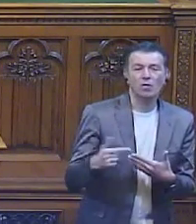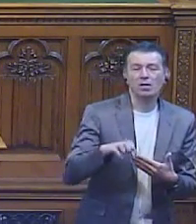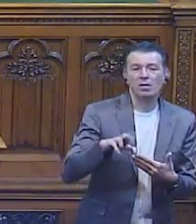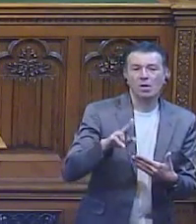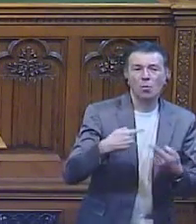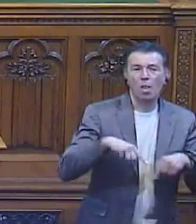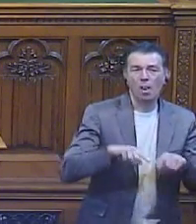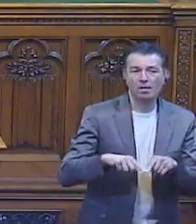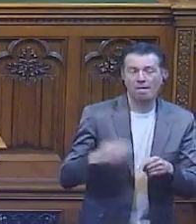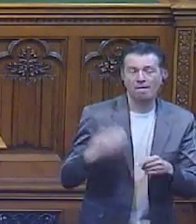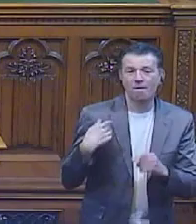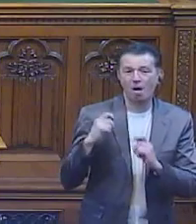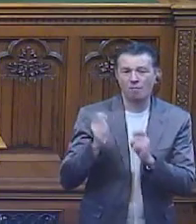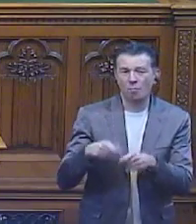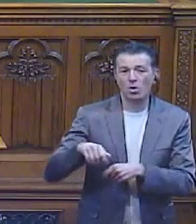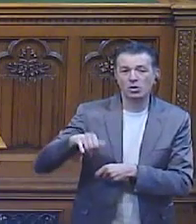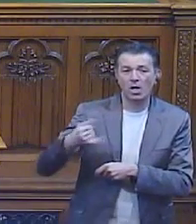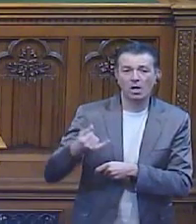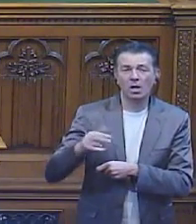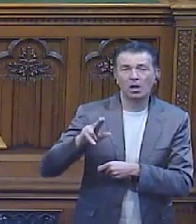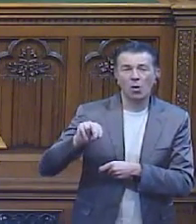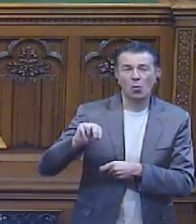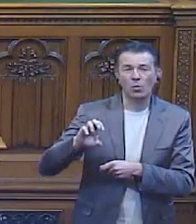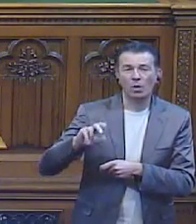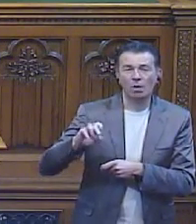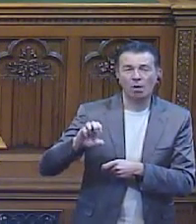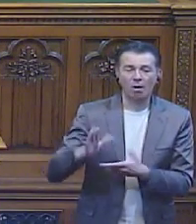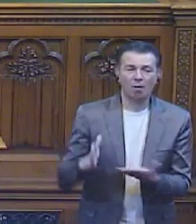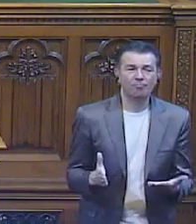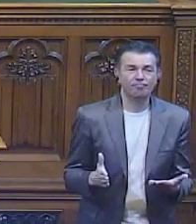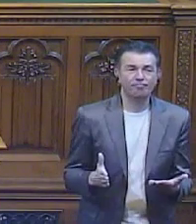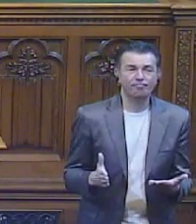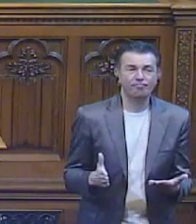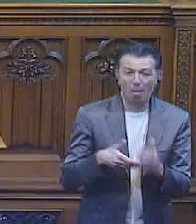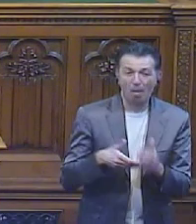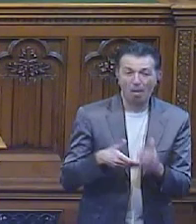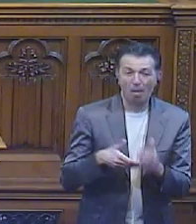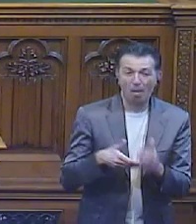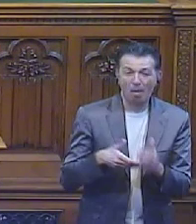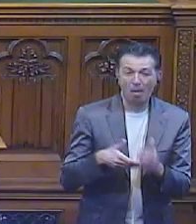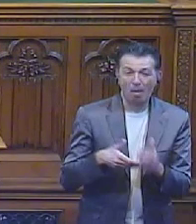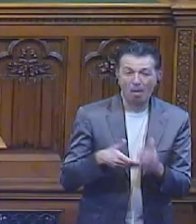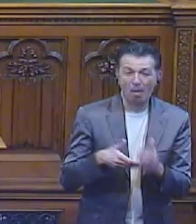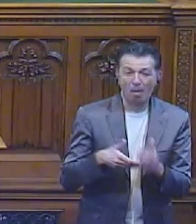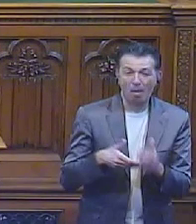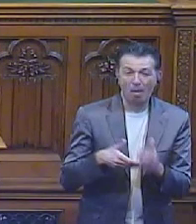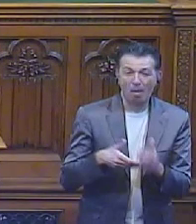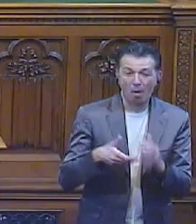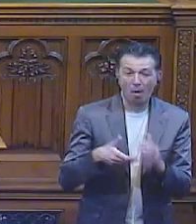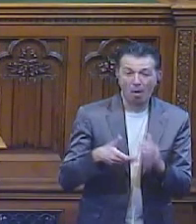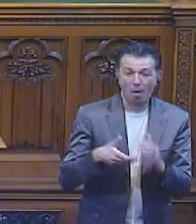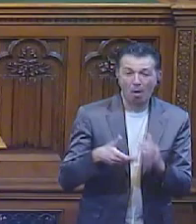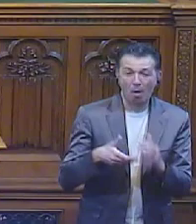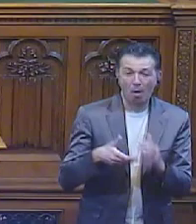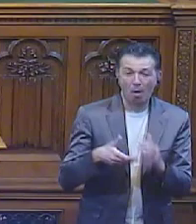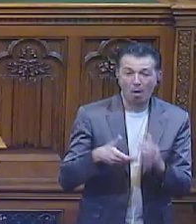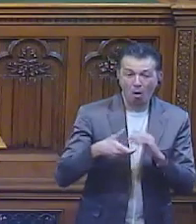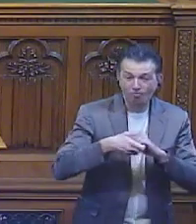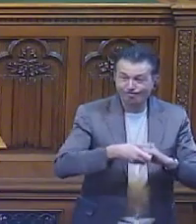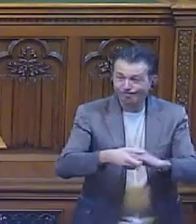Das heißt, wir sind auch hier auf einem Scheideweg, ob Europa noch zusammenhalten